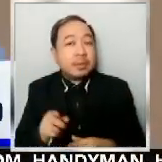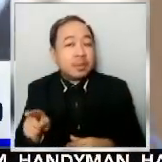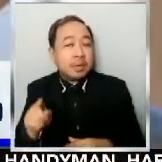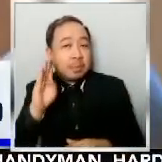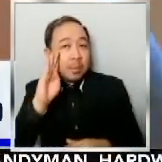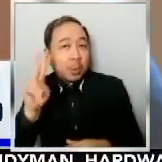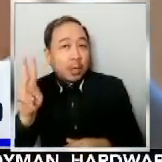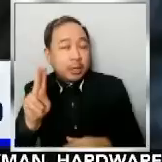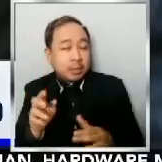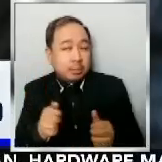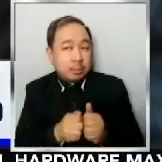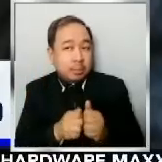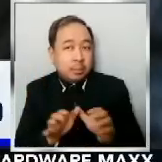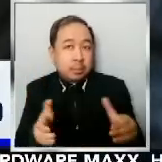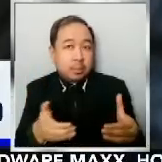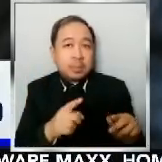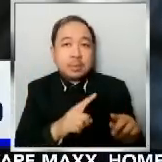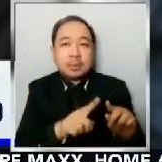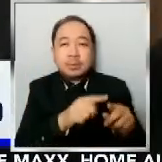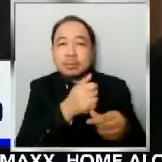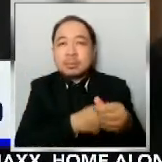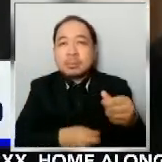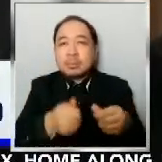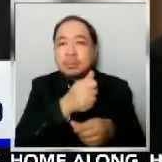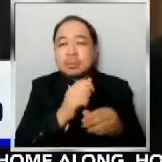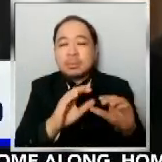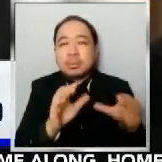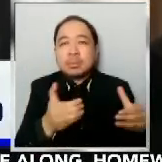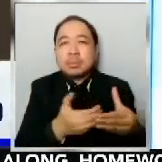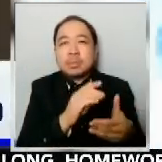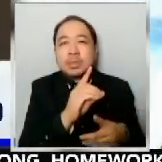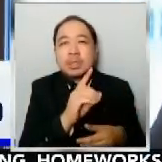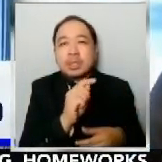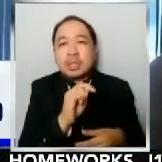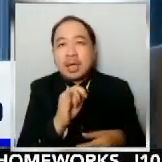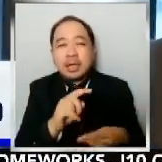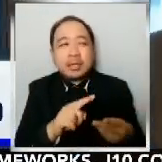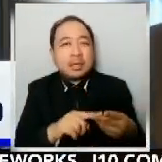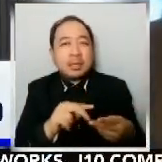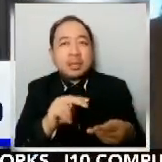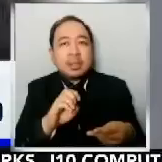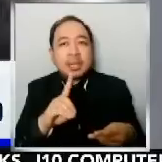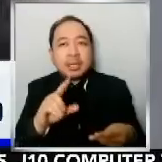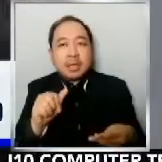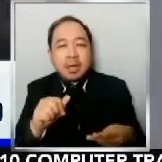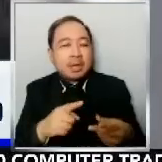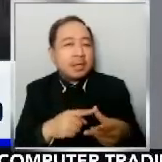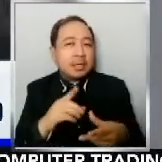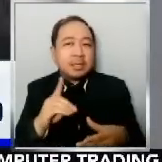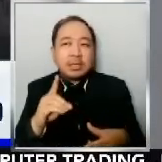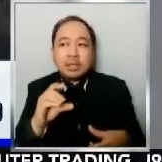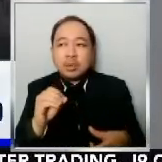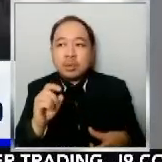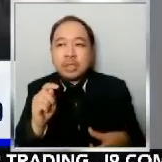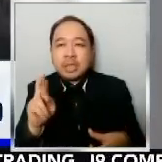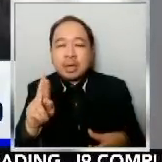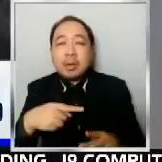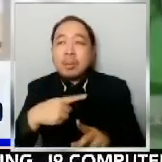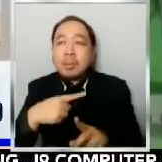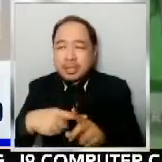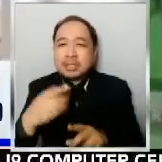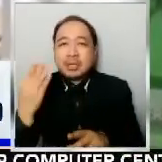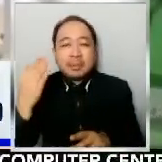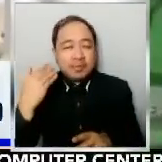mga cabinet secretaries ng DTI, NEDA at DOTR, pati na sina dating Pangulo at Deputy Speaker Gloria Macapagal